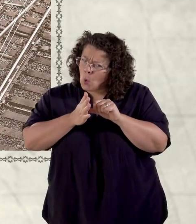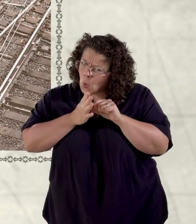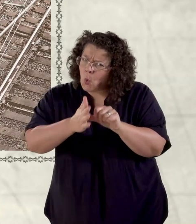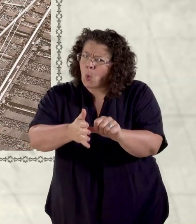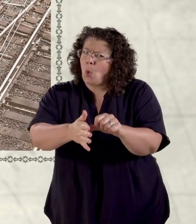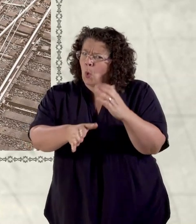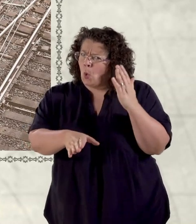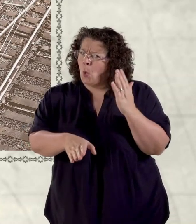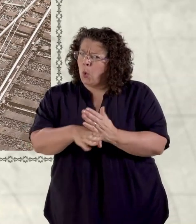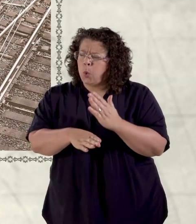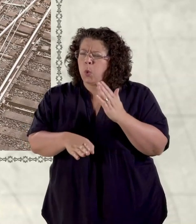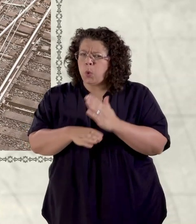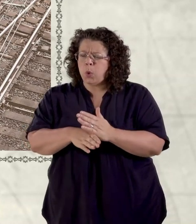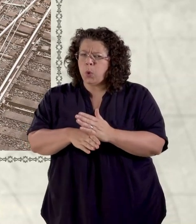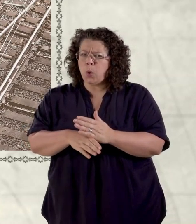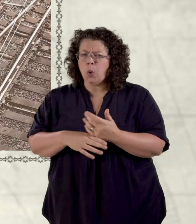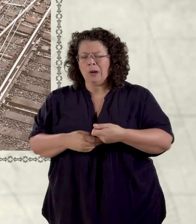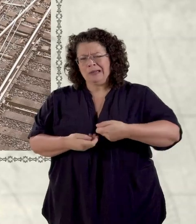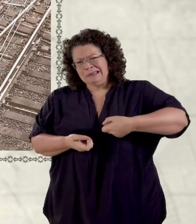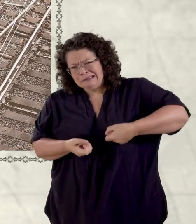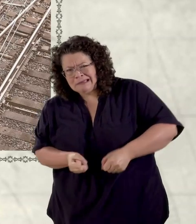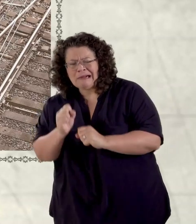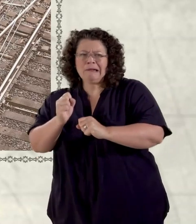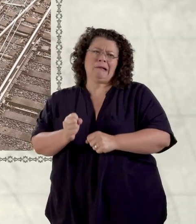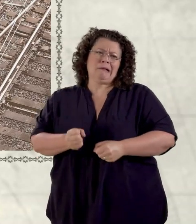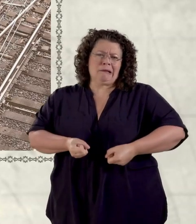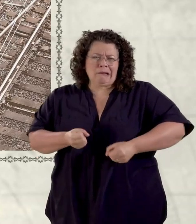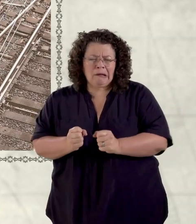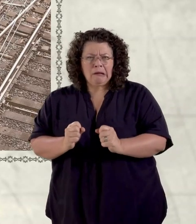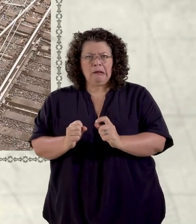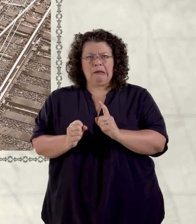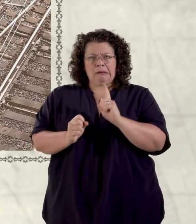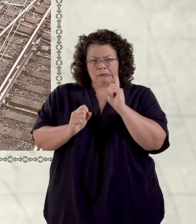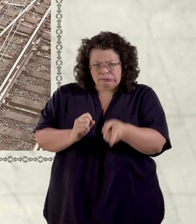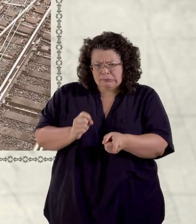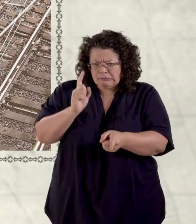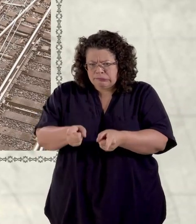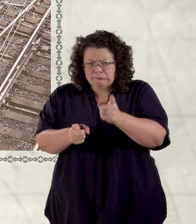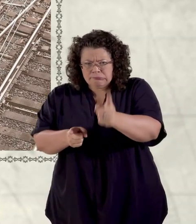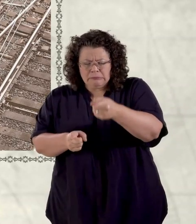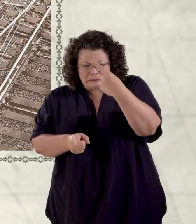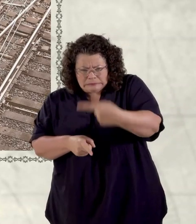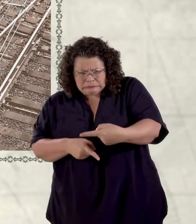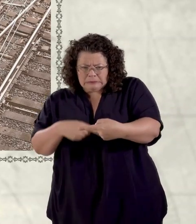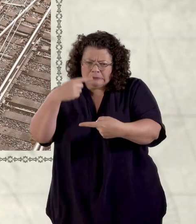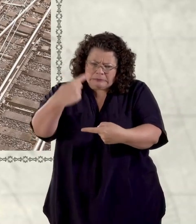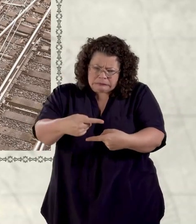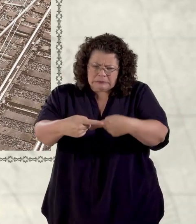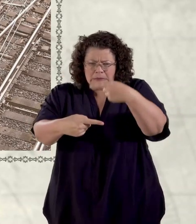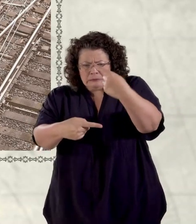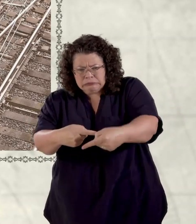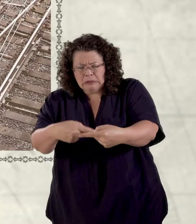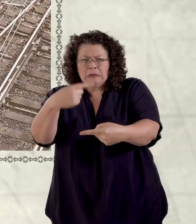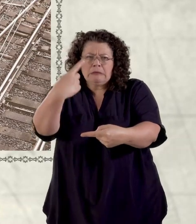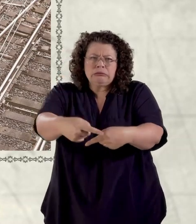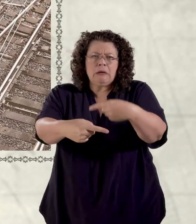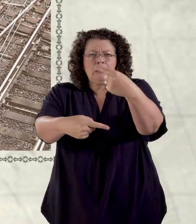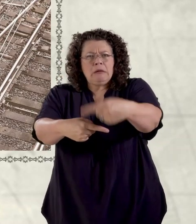Tyllu, gosod, torri, llusgo. Tyllu, gosod,